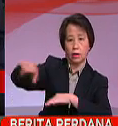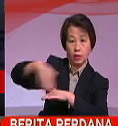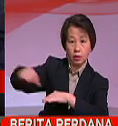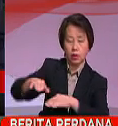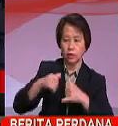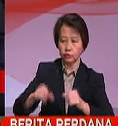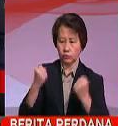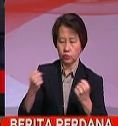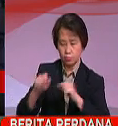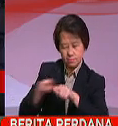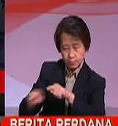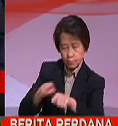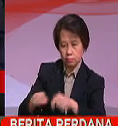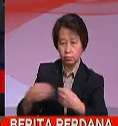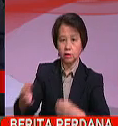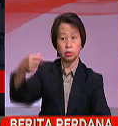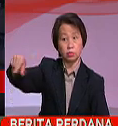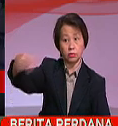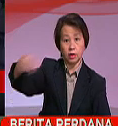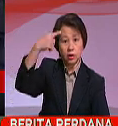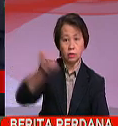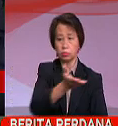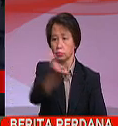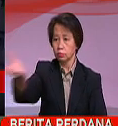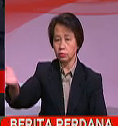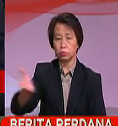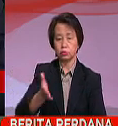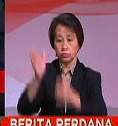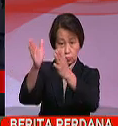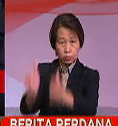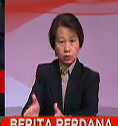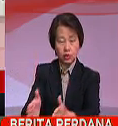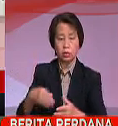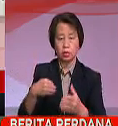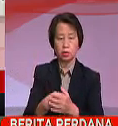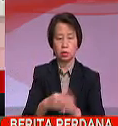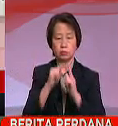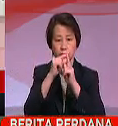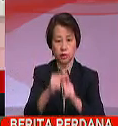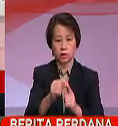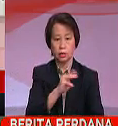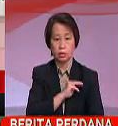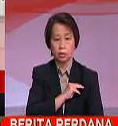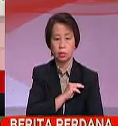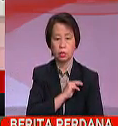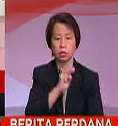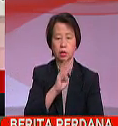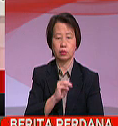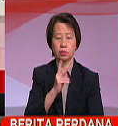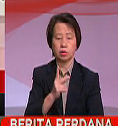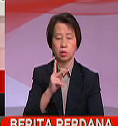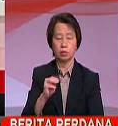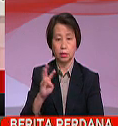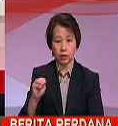terus berdaya maju dan memberi kualiti kepada semua segmen pelanggan. Dalam kenyataannya, Menteri Komunikasi dan